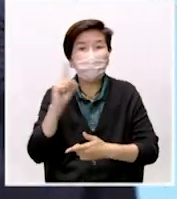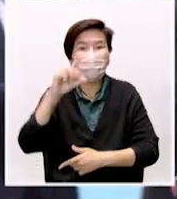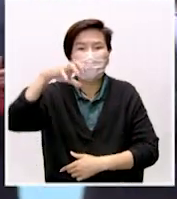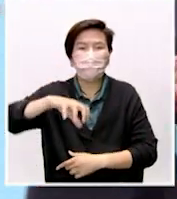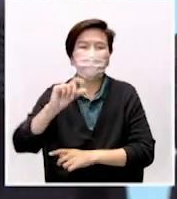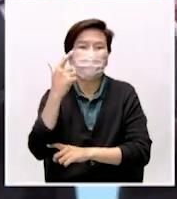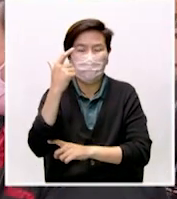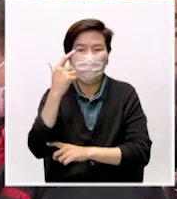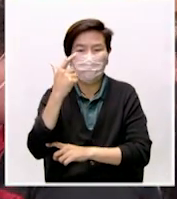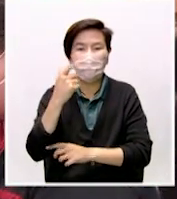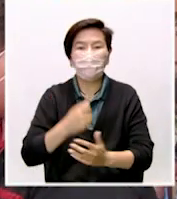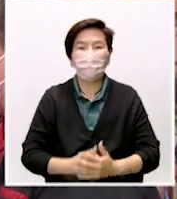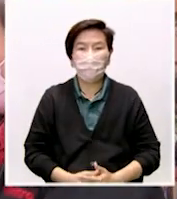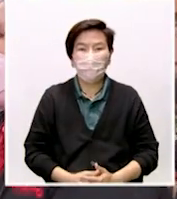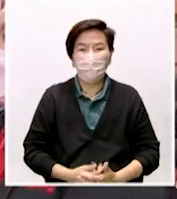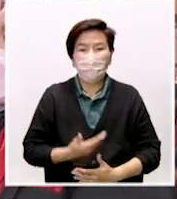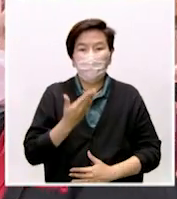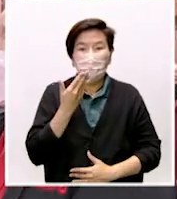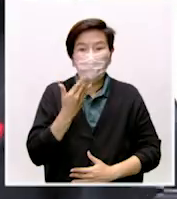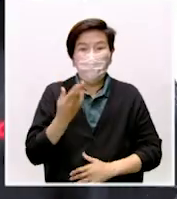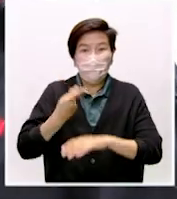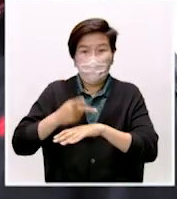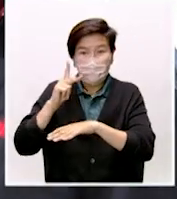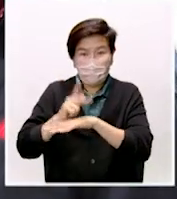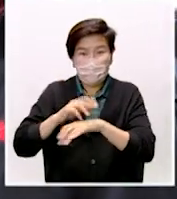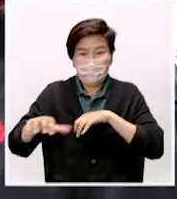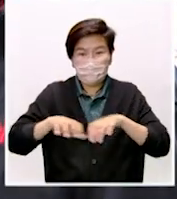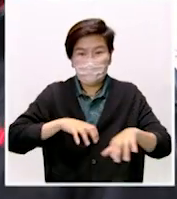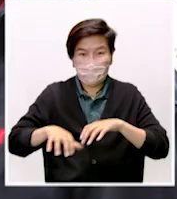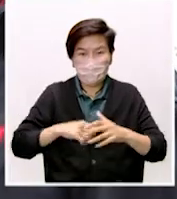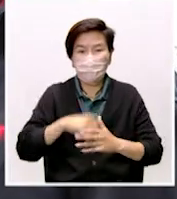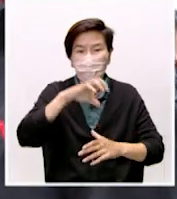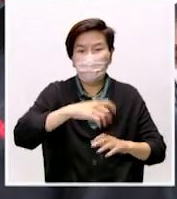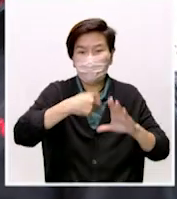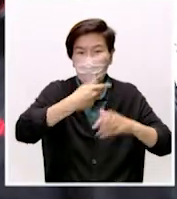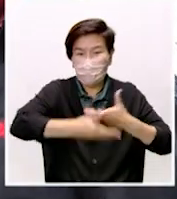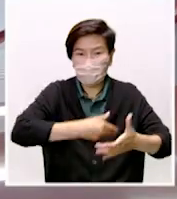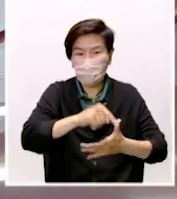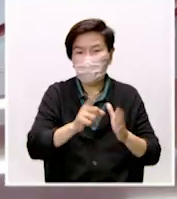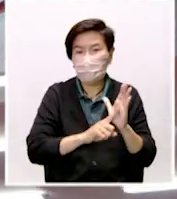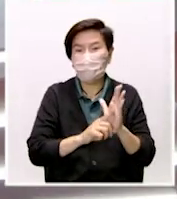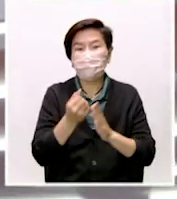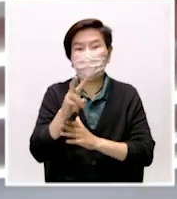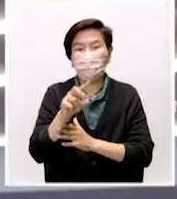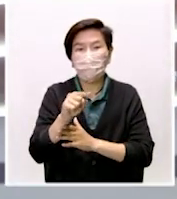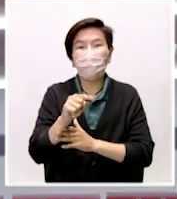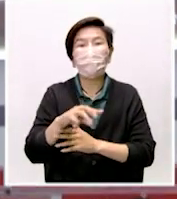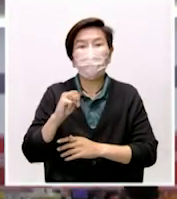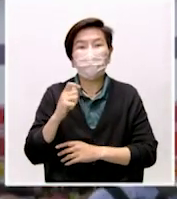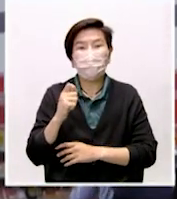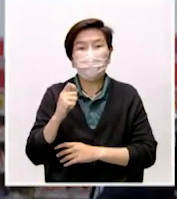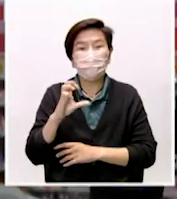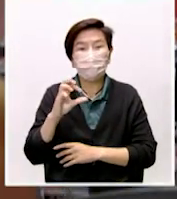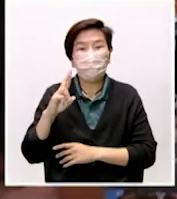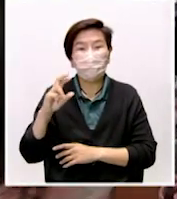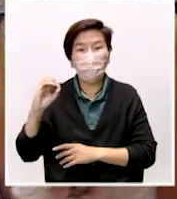านีนายจิรพงษ์บดีพงษ์ประธานการจัดงานตลาดนัดโชว์ห่วยครั้งที่12กล่าวว่าแมคโครในฐานะผู้นำธุรกิจ